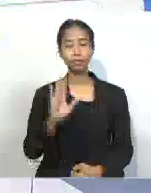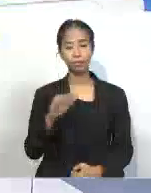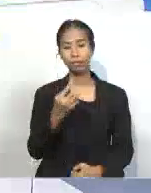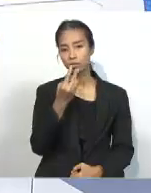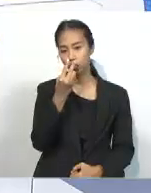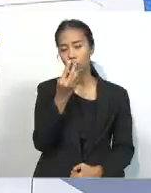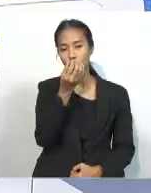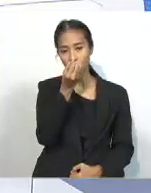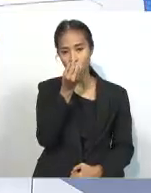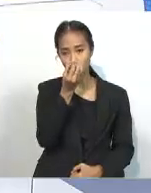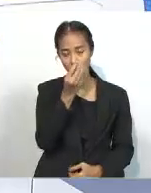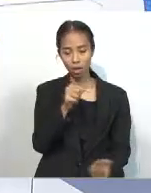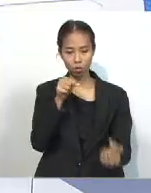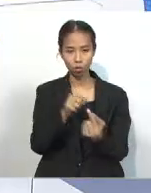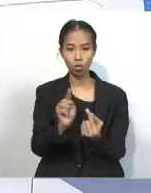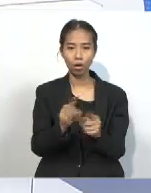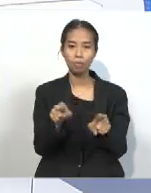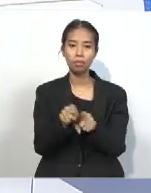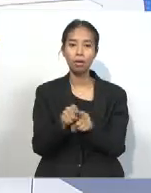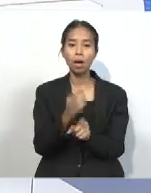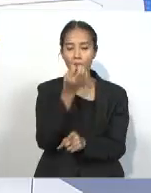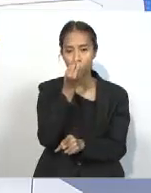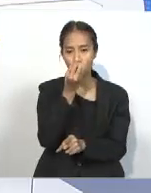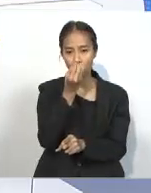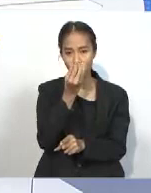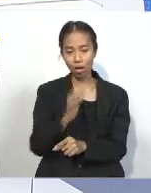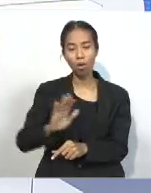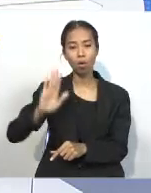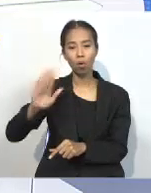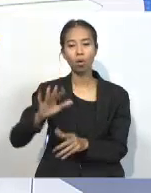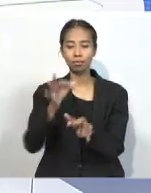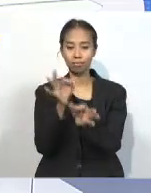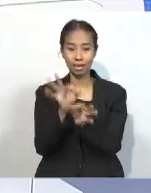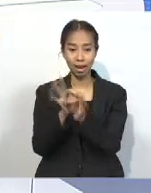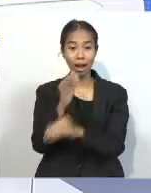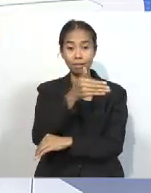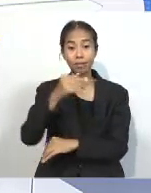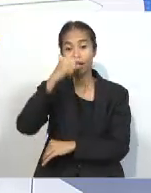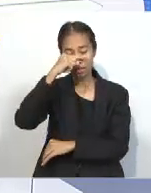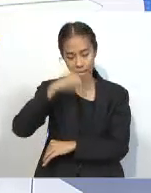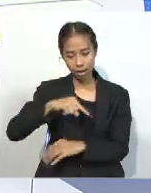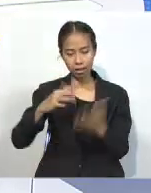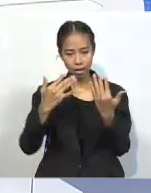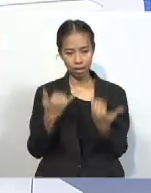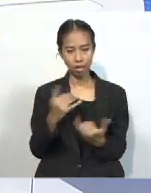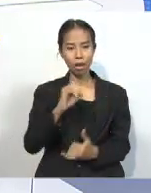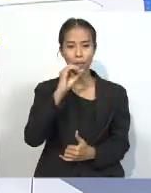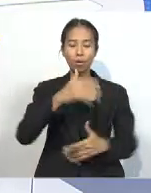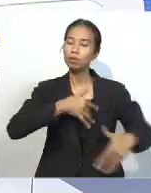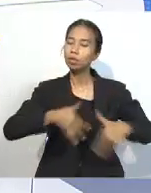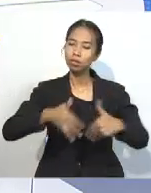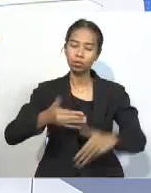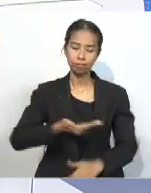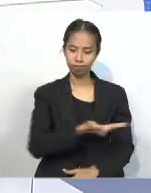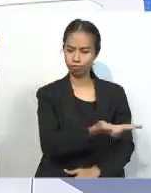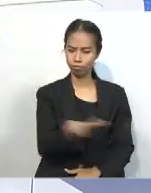ส่วนทิศทางดอกเบี้ยภายหลังจากการปรับขึ้นอัตราดอกเบี้ยนโยบายนะคะธนาคารแห่งประเทศไทยก็ออกมายืนยันเพื่อให้ประชาชนอย่างเ